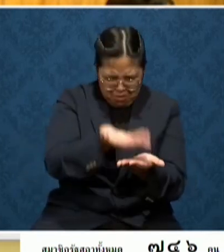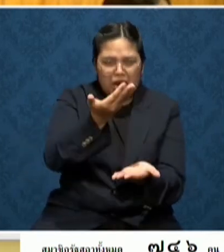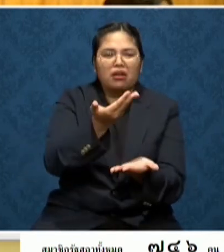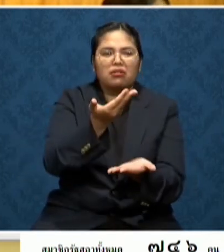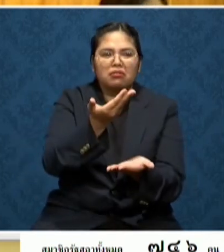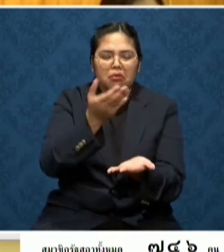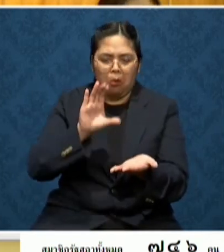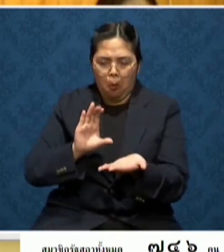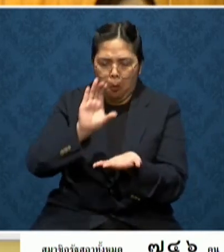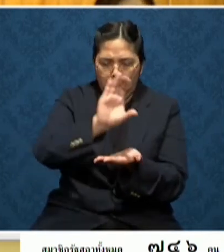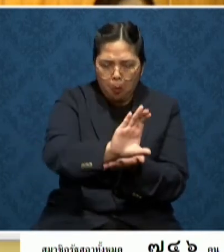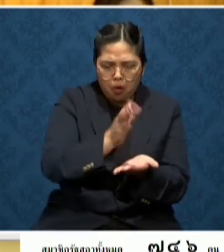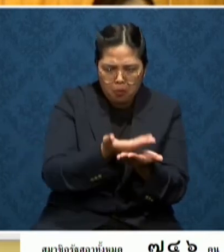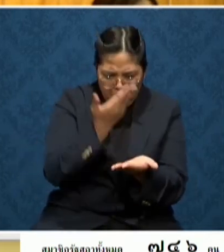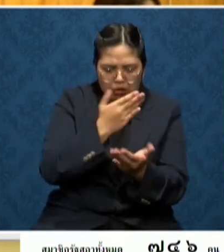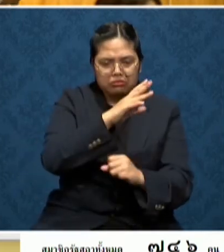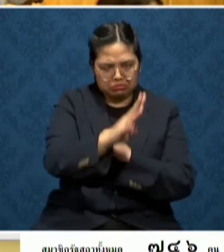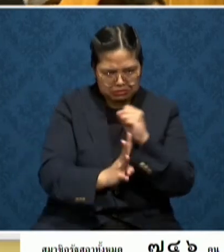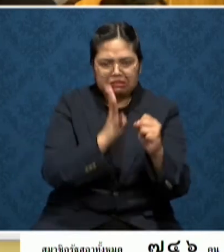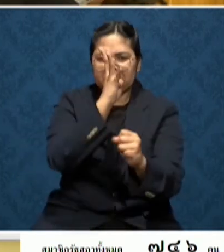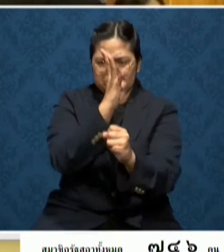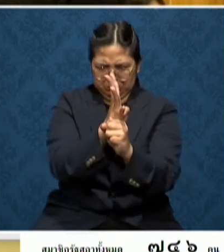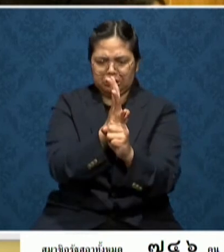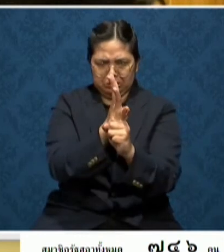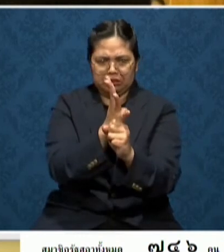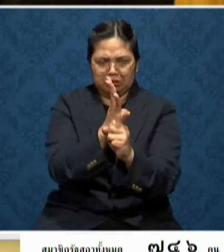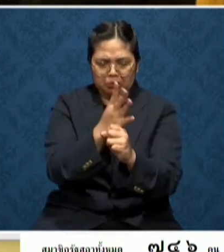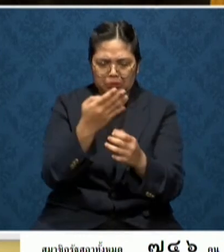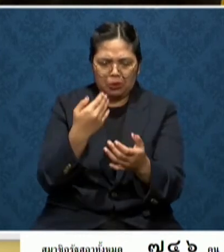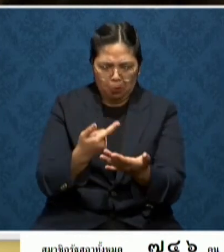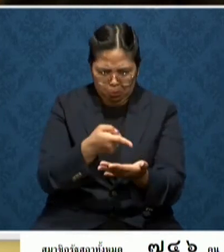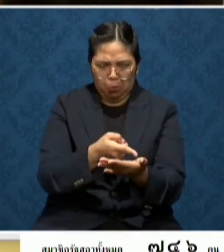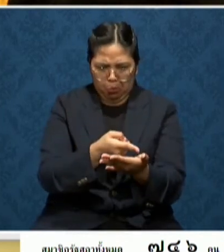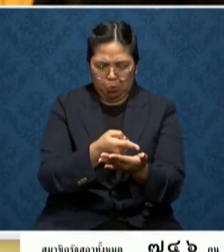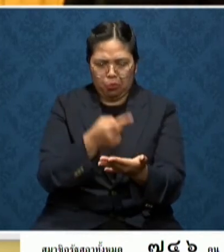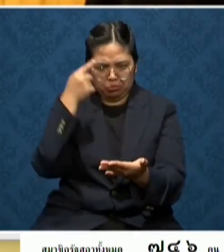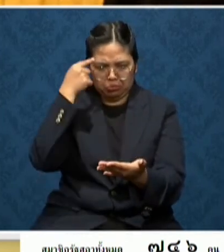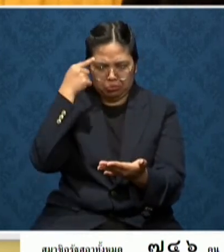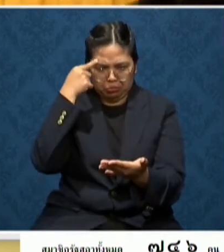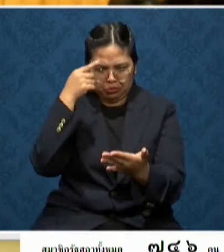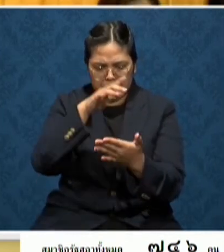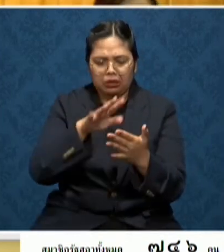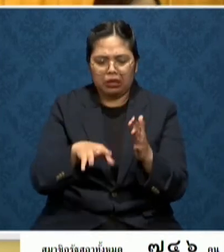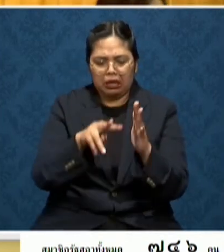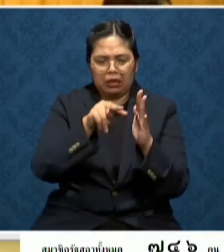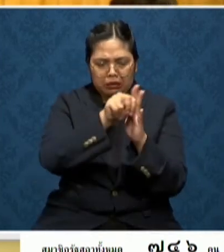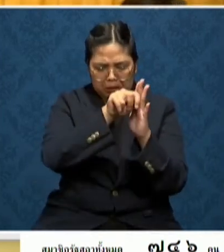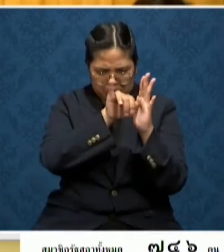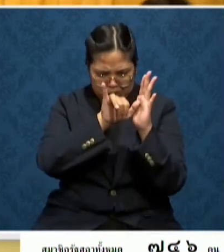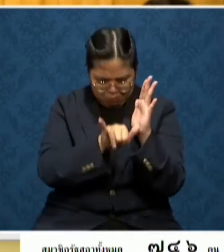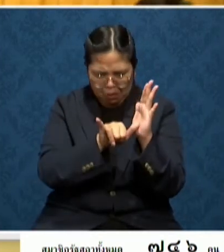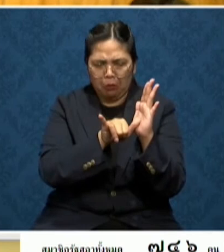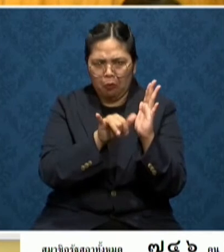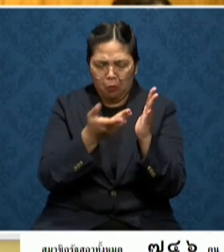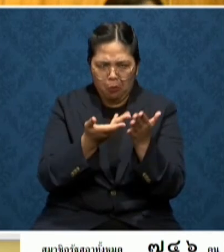เดิมพัน 4ปีนี้ไว้สูงมากแต่ท่านนายกก็ได้กรุณากล่าวไว้ด้วยถ้อยคำที่